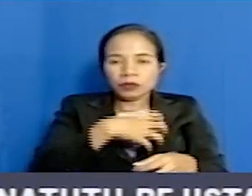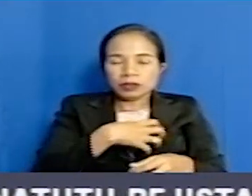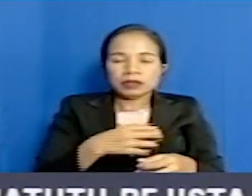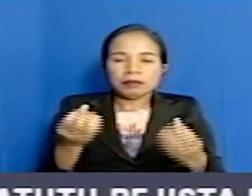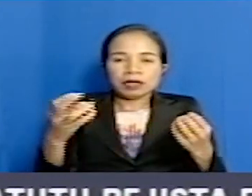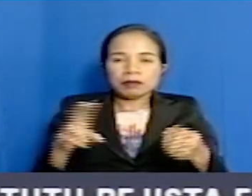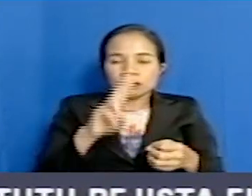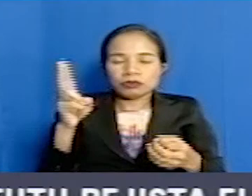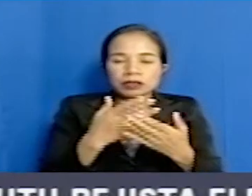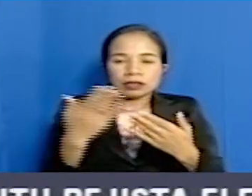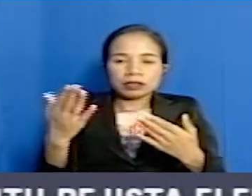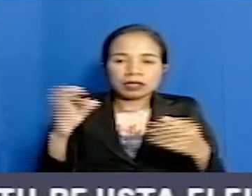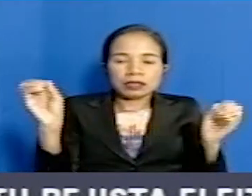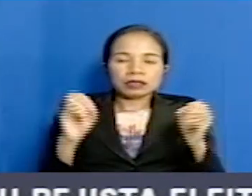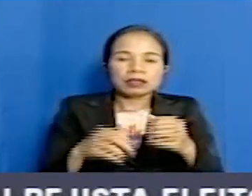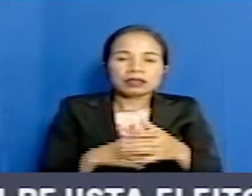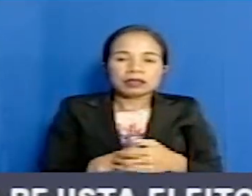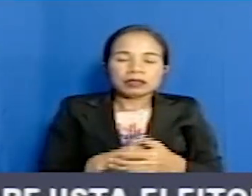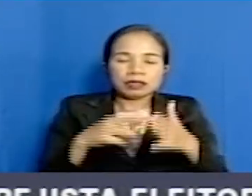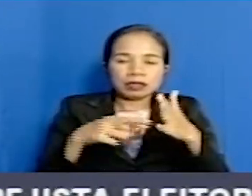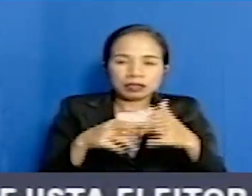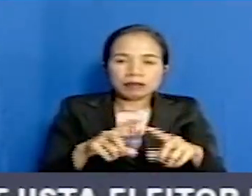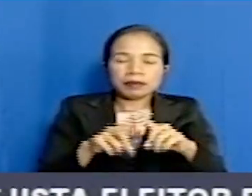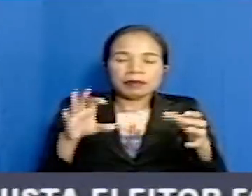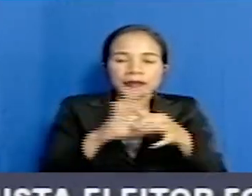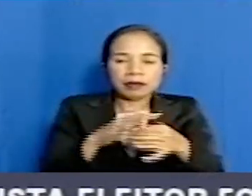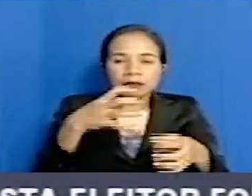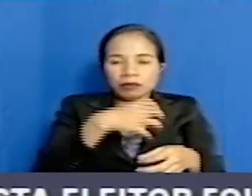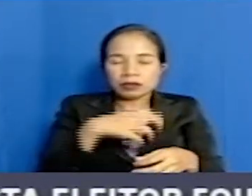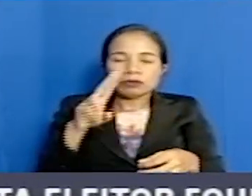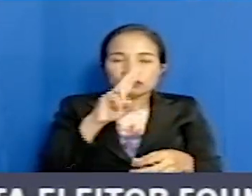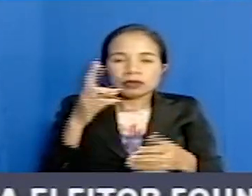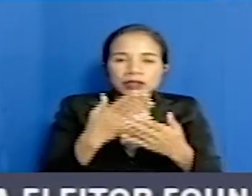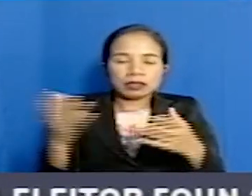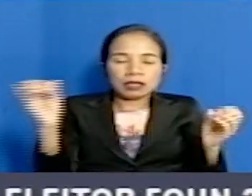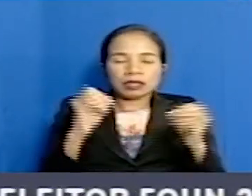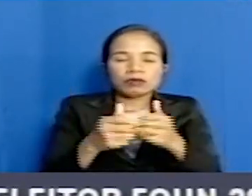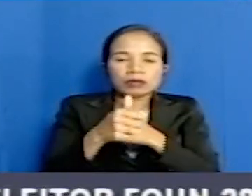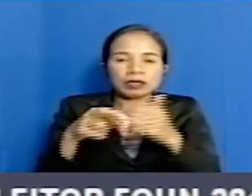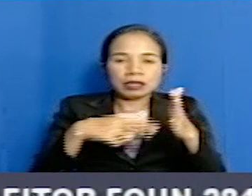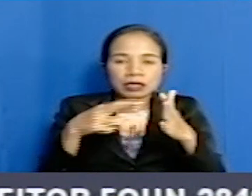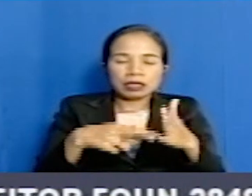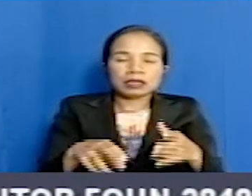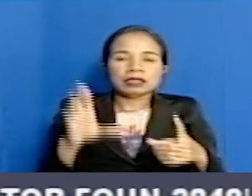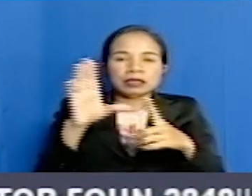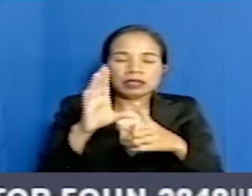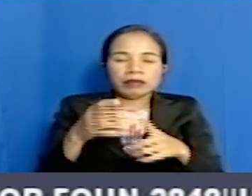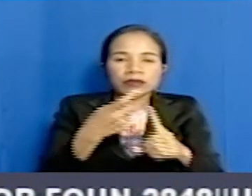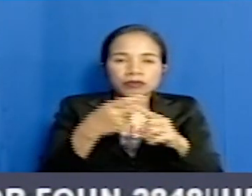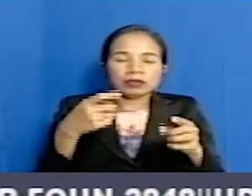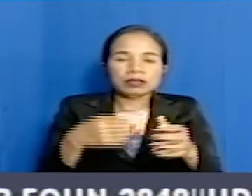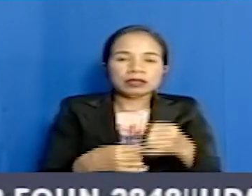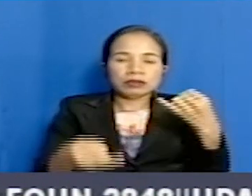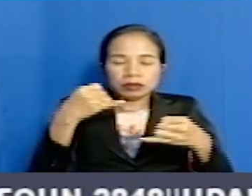barak maka utiliza armas tu regras. Mas bem, membro polícia nebe usa armas lá tu regras, comando li husi Departamento